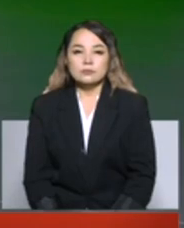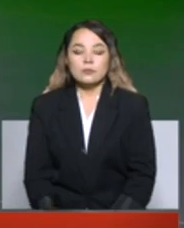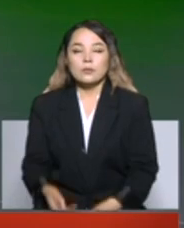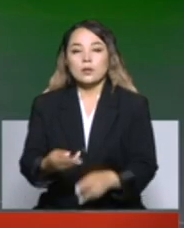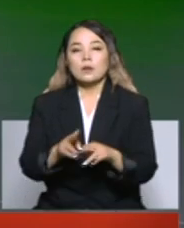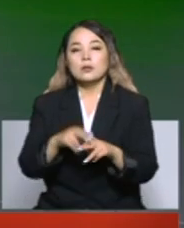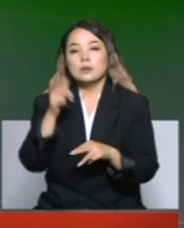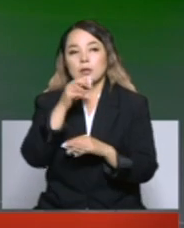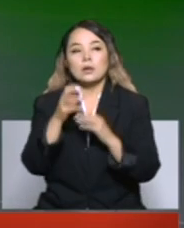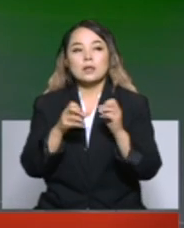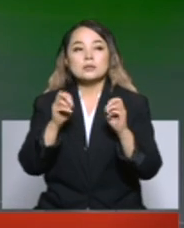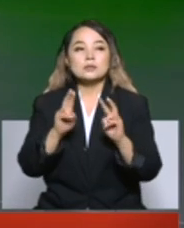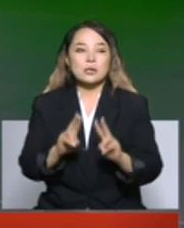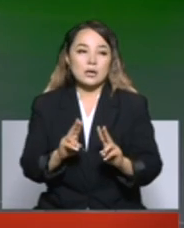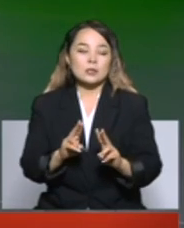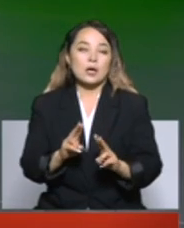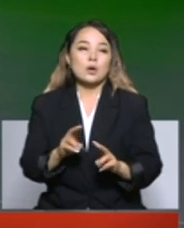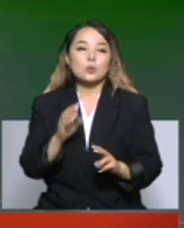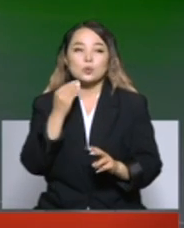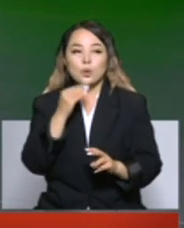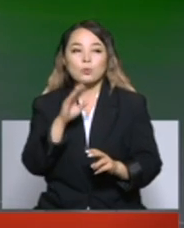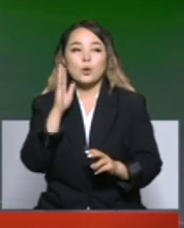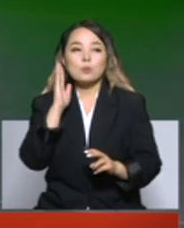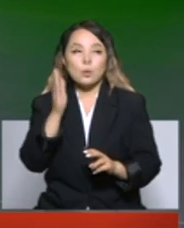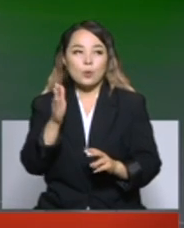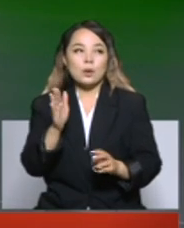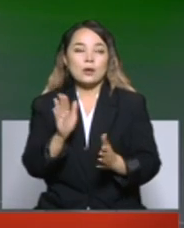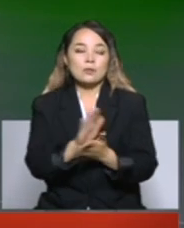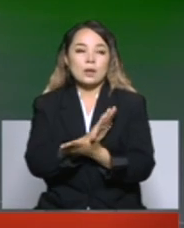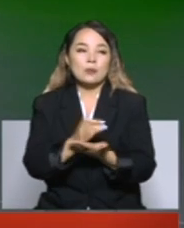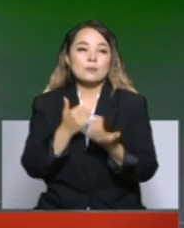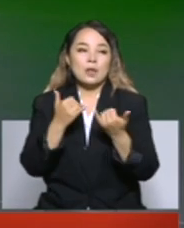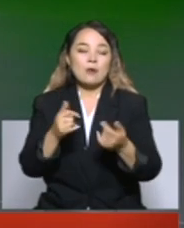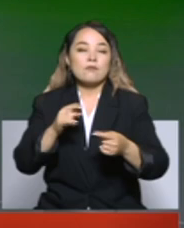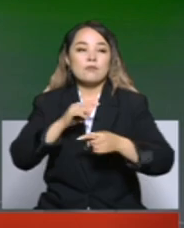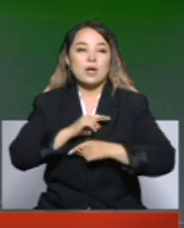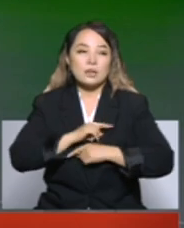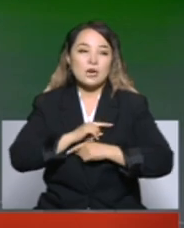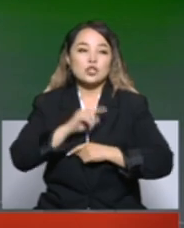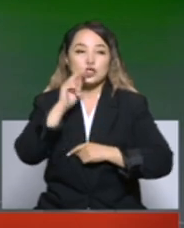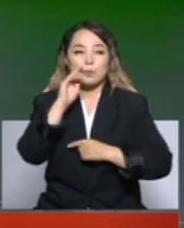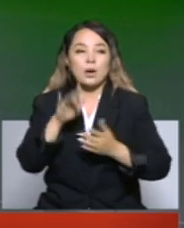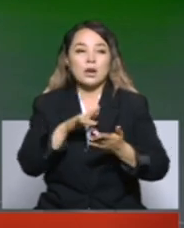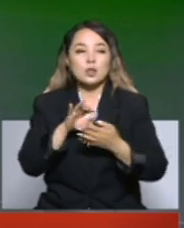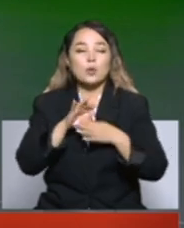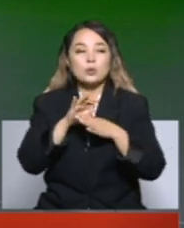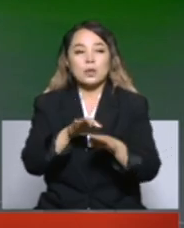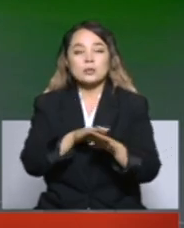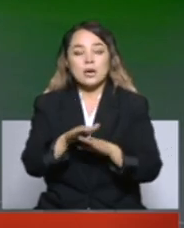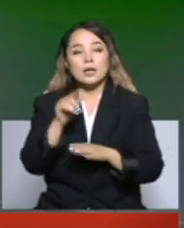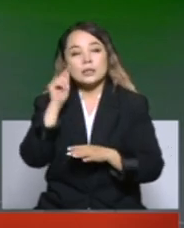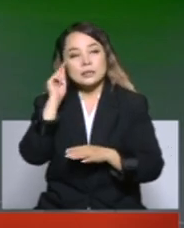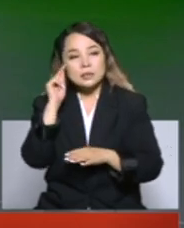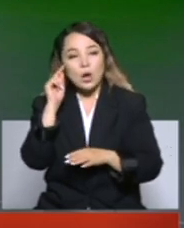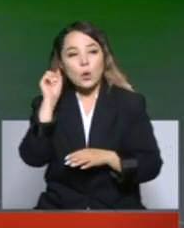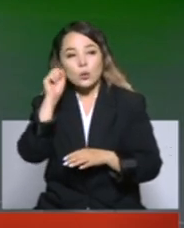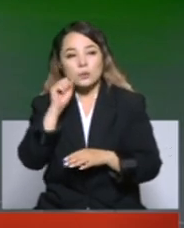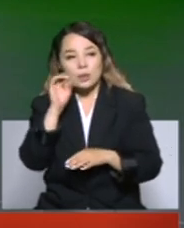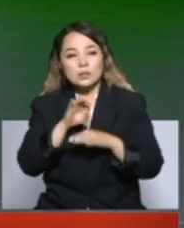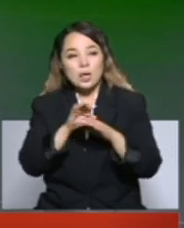Бұл халықаралық деңгейге көтерілген Супербол жобасының гранд финалы Шымкент қаласында өтті. Қырғызстан, Өзбекстан мемлекеті және